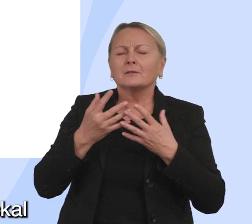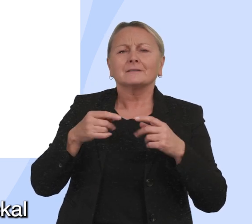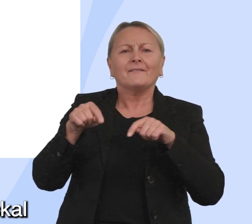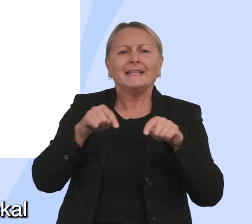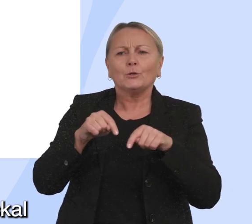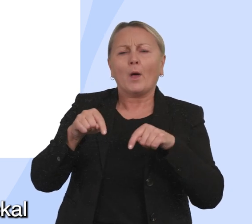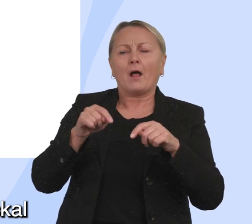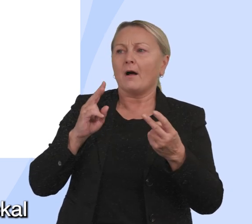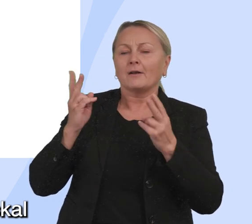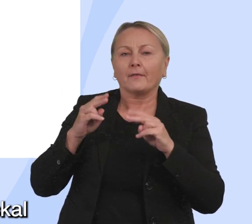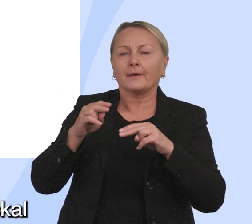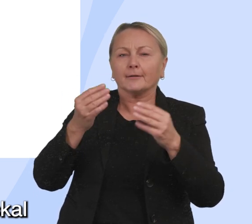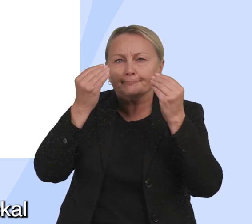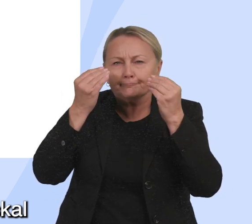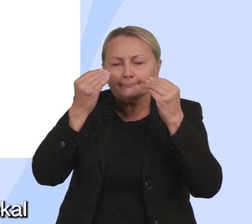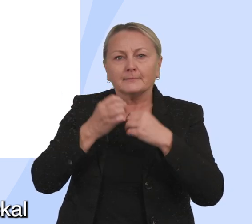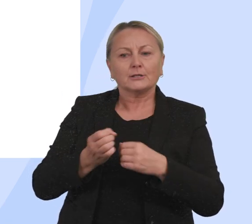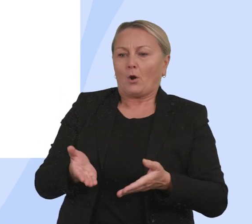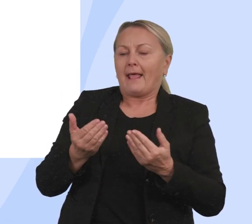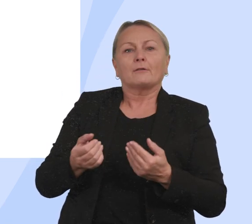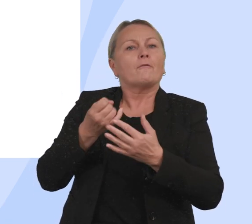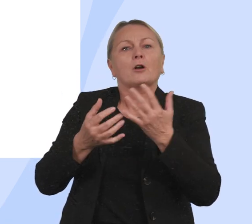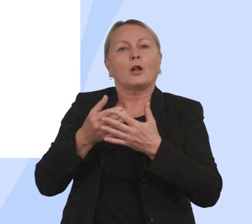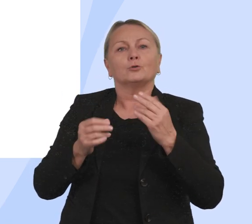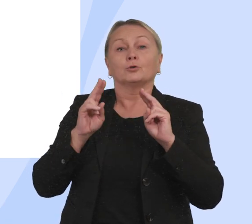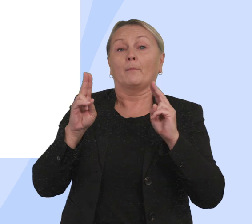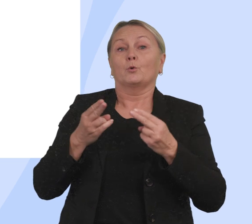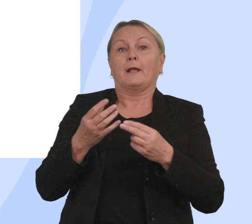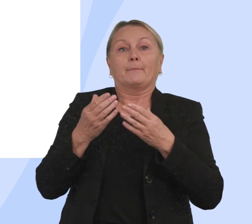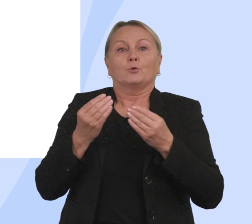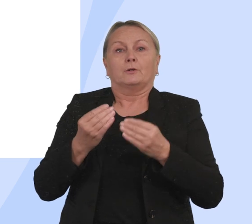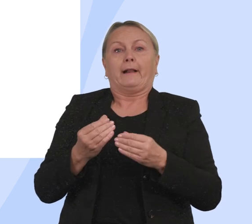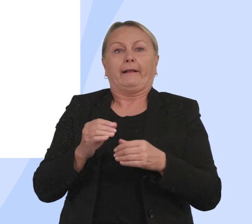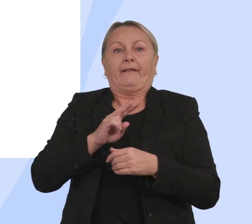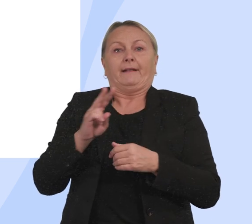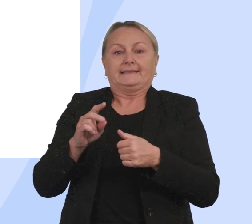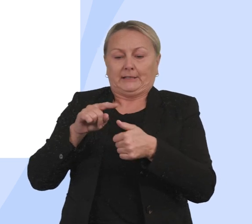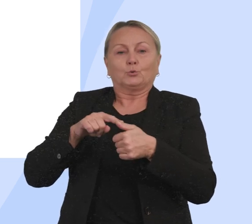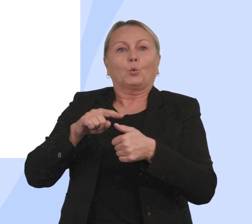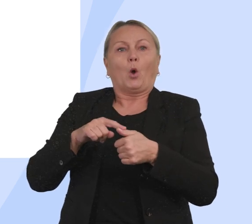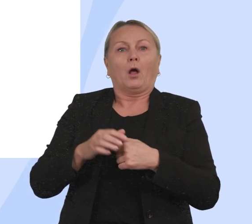lige trække den muskel i venstre store tå. Det er nemmere at sige, prøv at se, hvordan jeg holder foden.